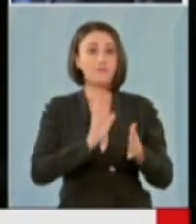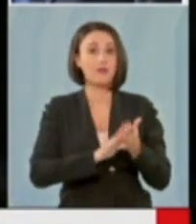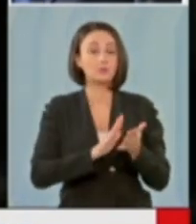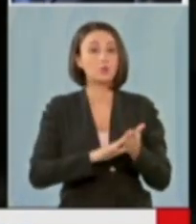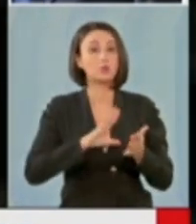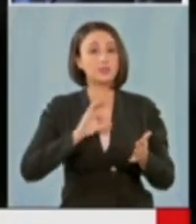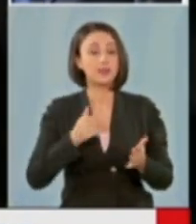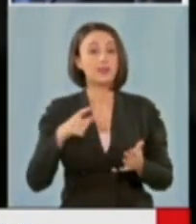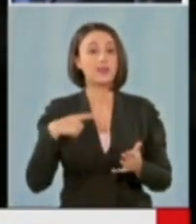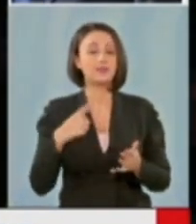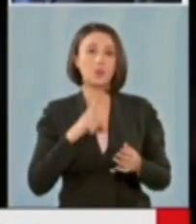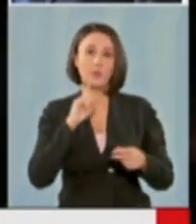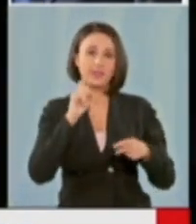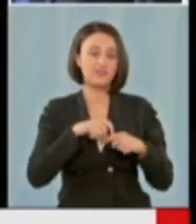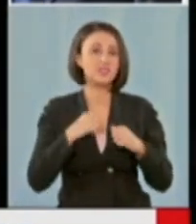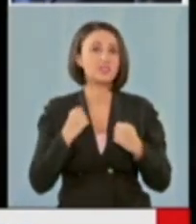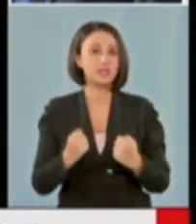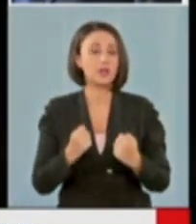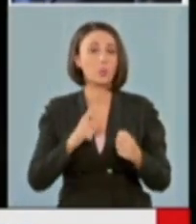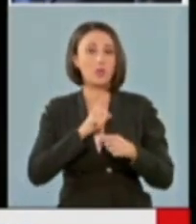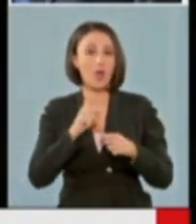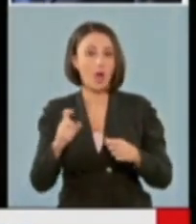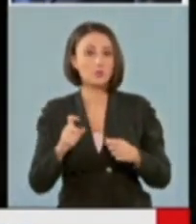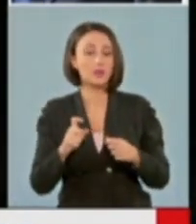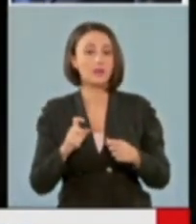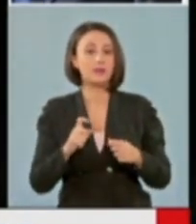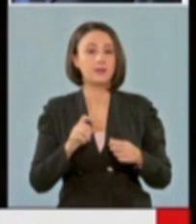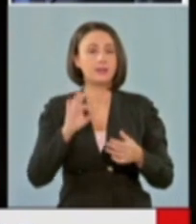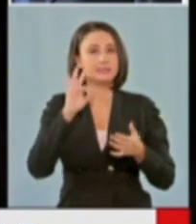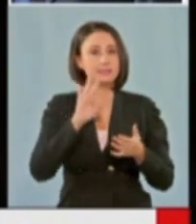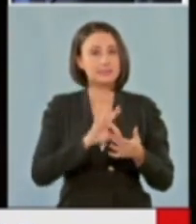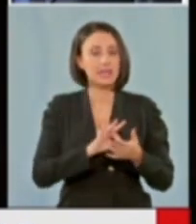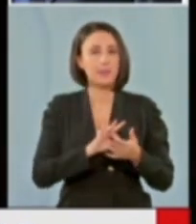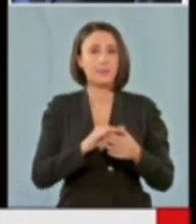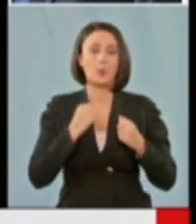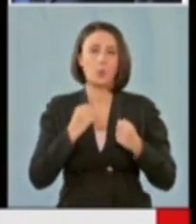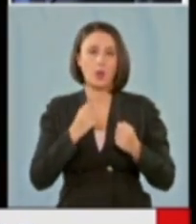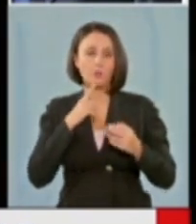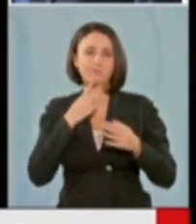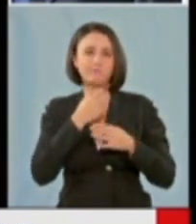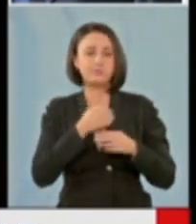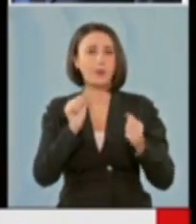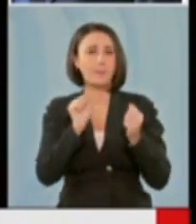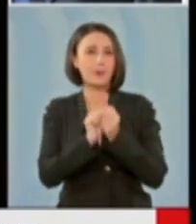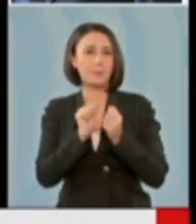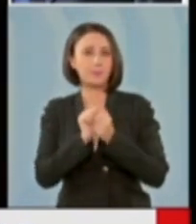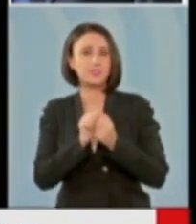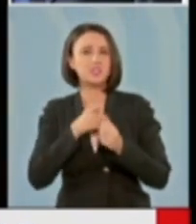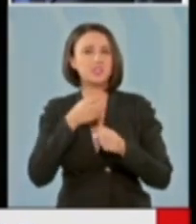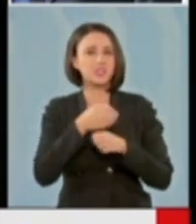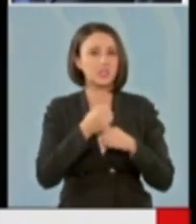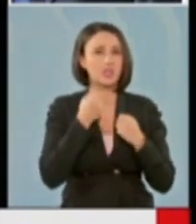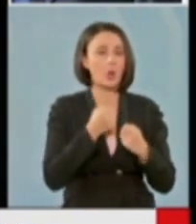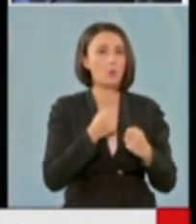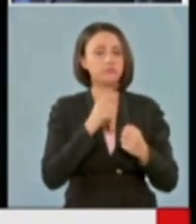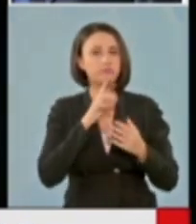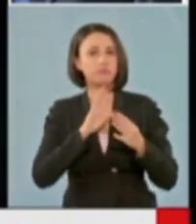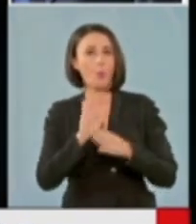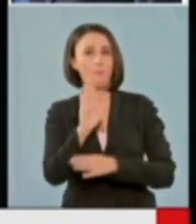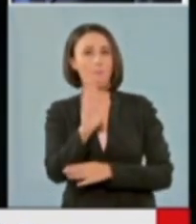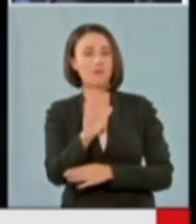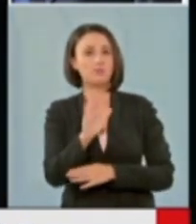că este o intervenție dificilă din cauza terenului foarte, foarte greu accesibil. Vorbim de o pantă cu înclinație foarte